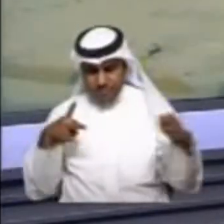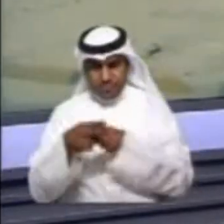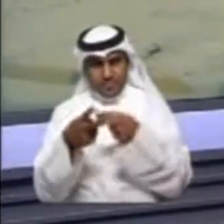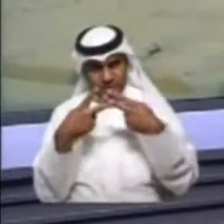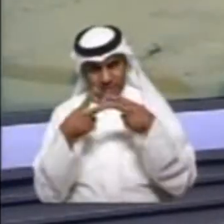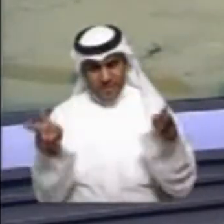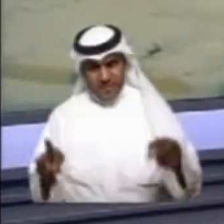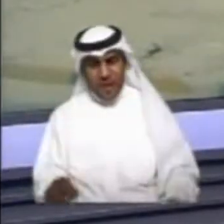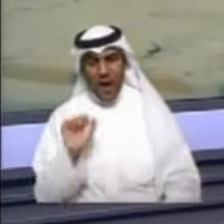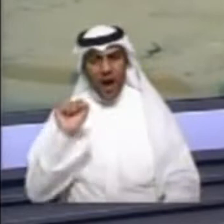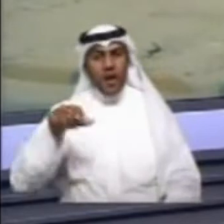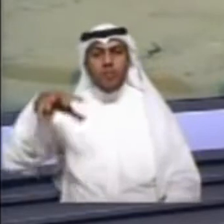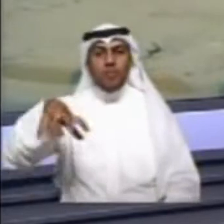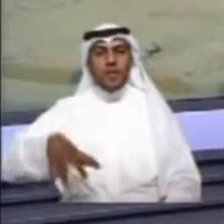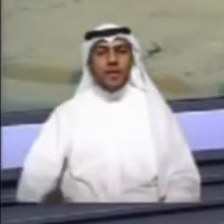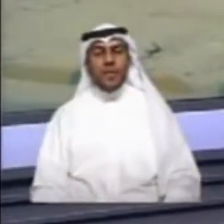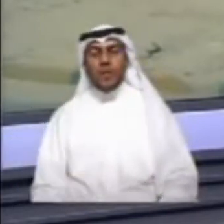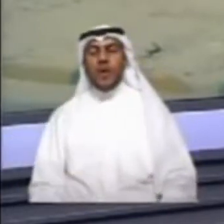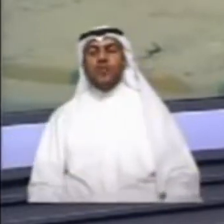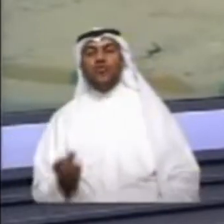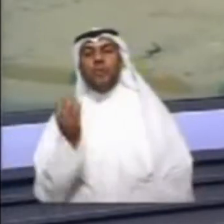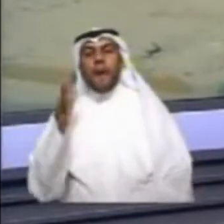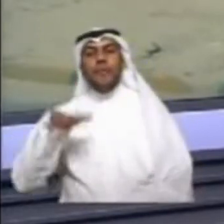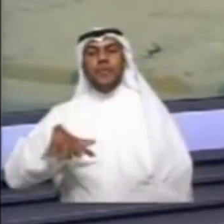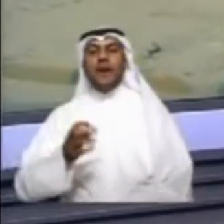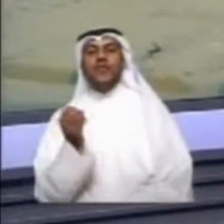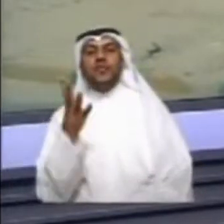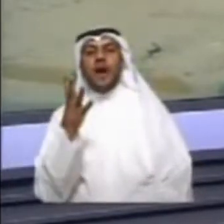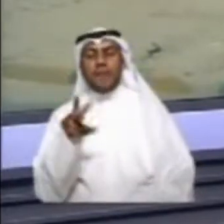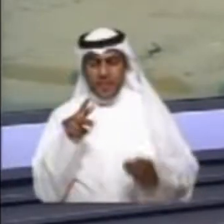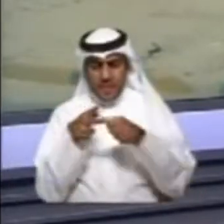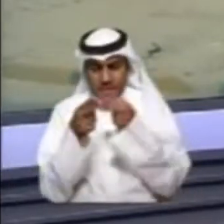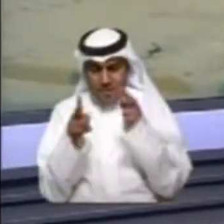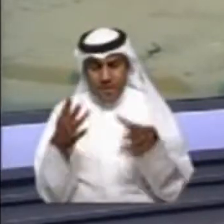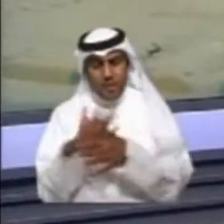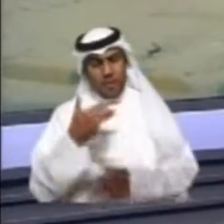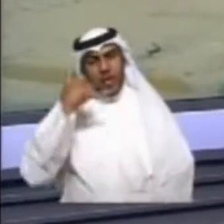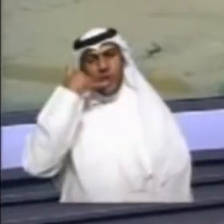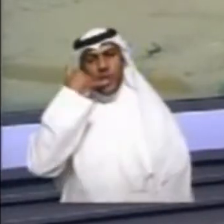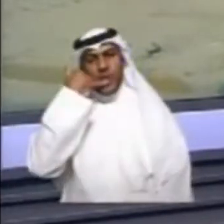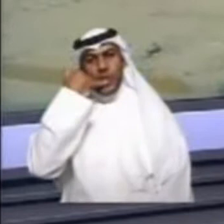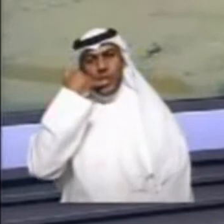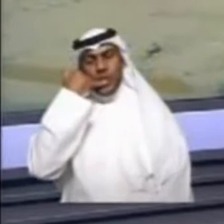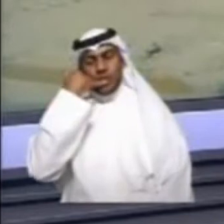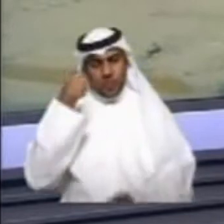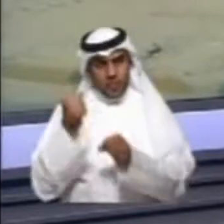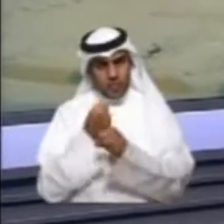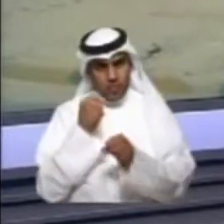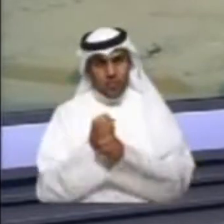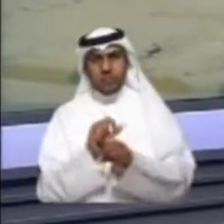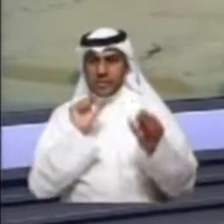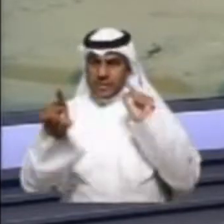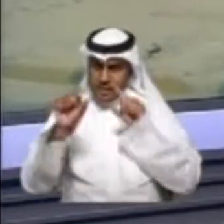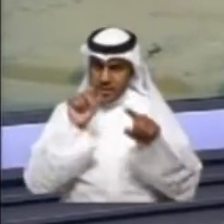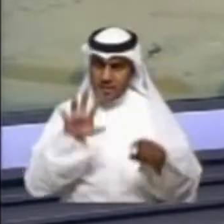خالد الروضان مقسم مدينة صباح الأحمد رسميا اليوم، وذلك لتحسين الخدمات الهاتفية وتطوير شبكة الانترنت